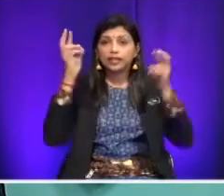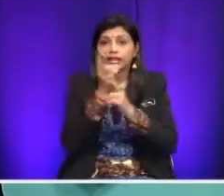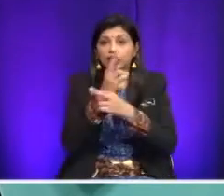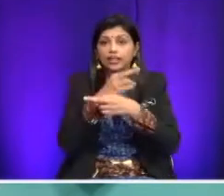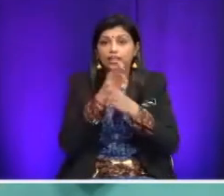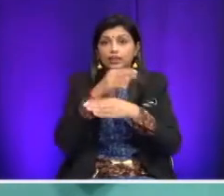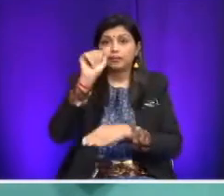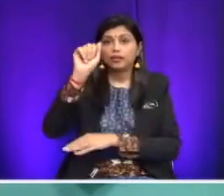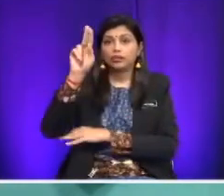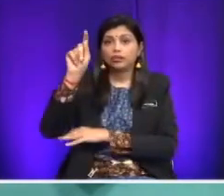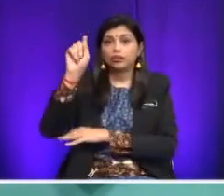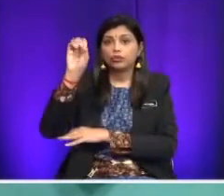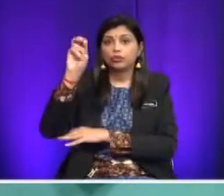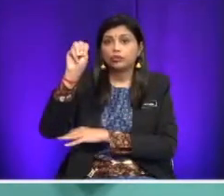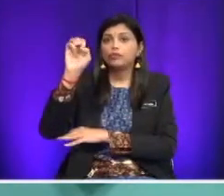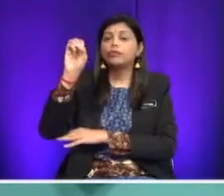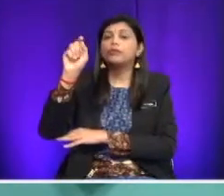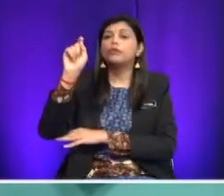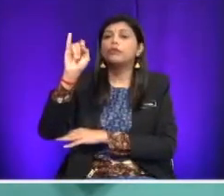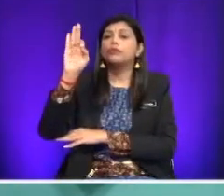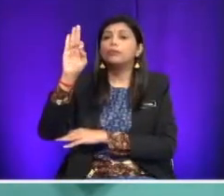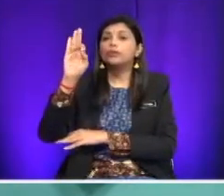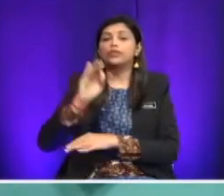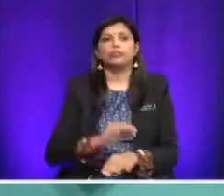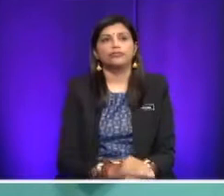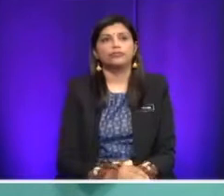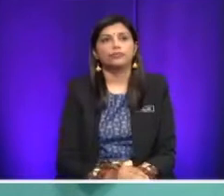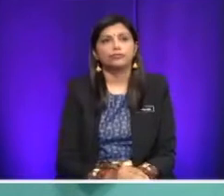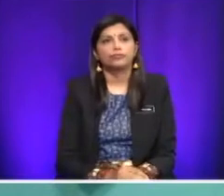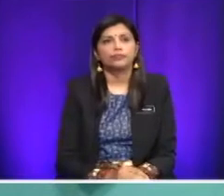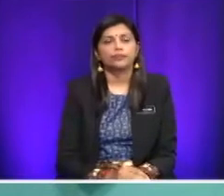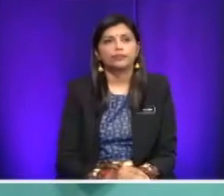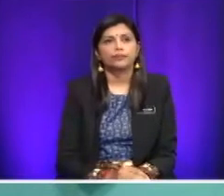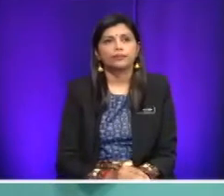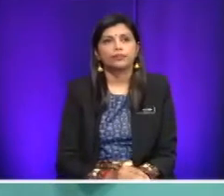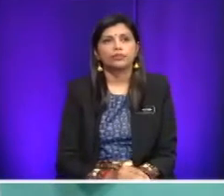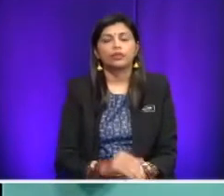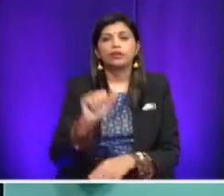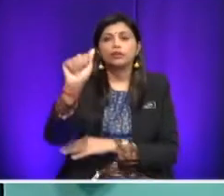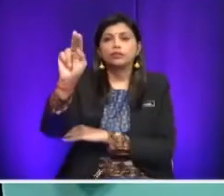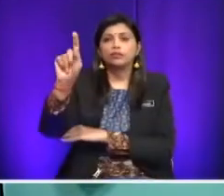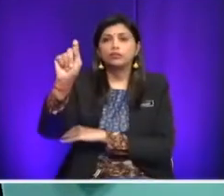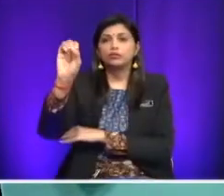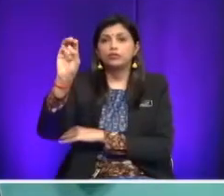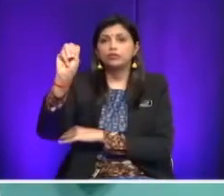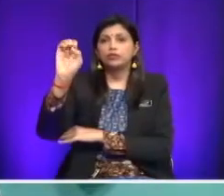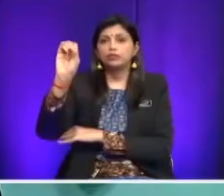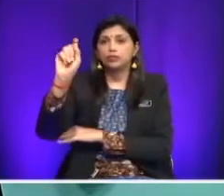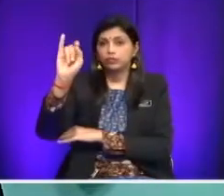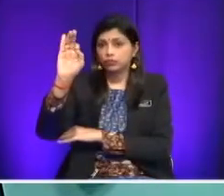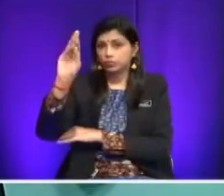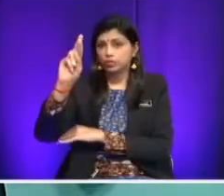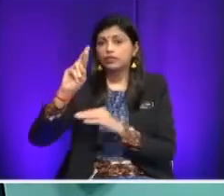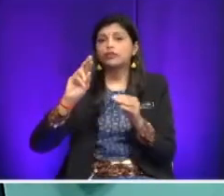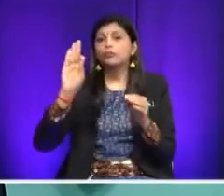Oke kalau Milan atau aku yang pakai ten ataupun apa ya bebz sangkut pautin otomotif adalah berkaitan dengan kenderaan